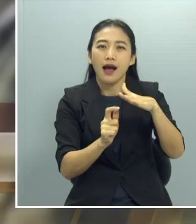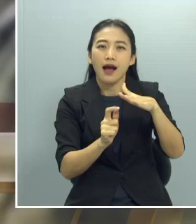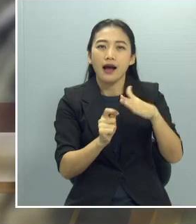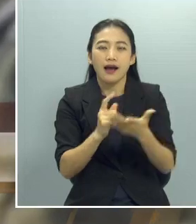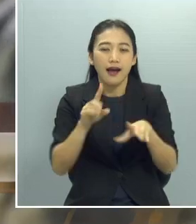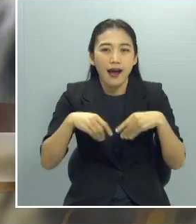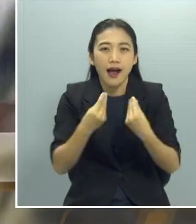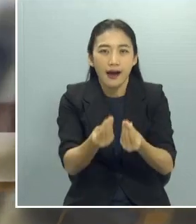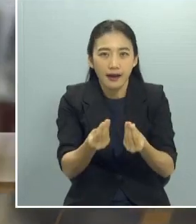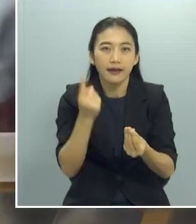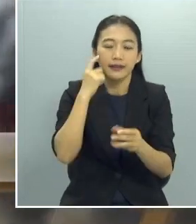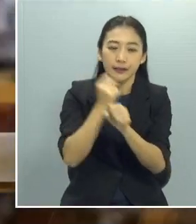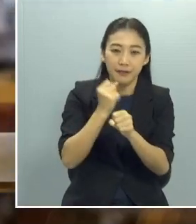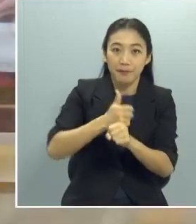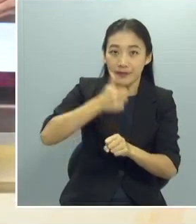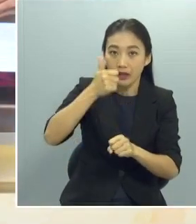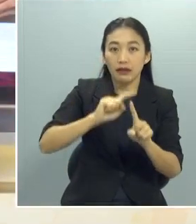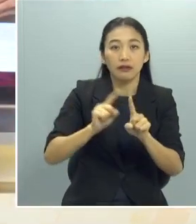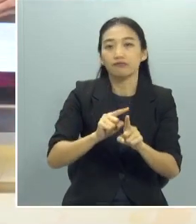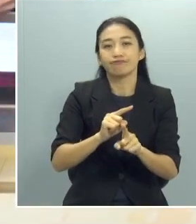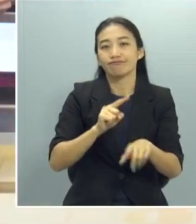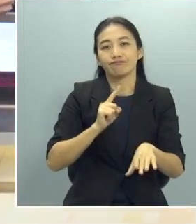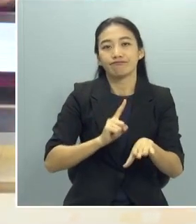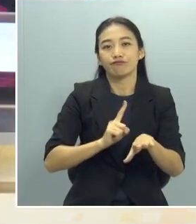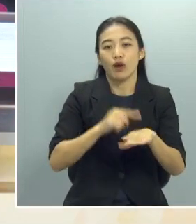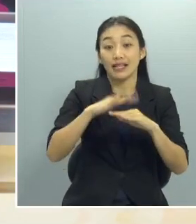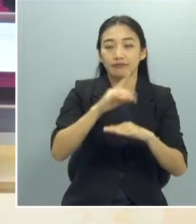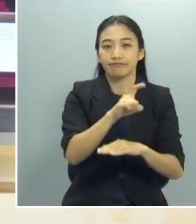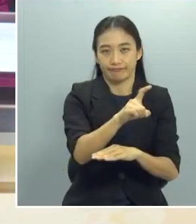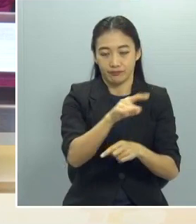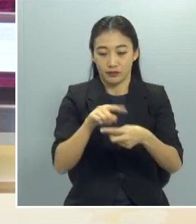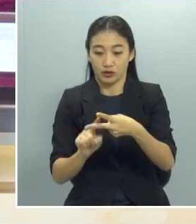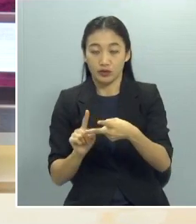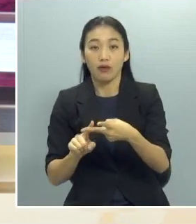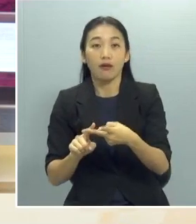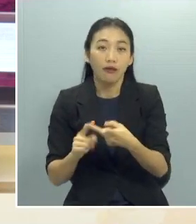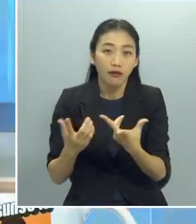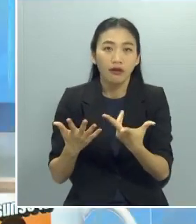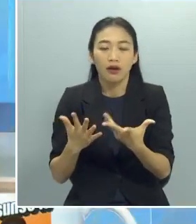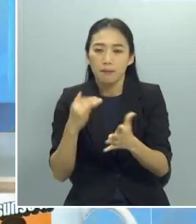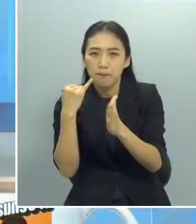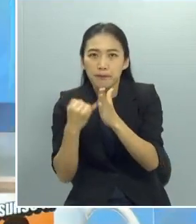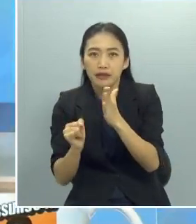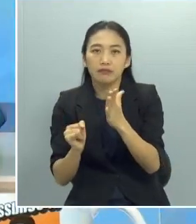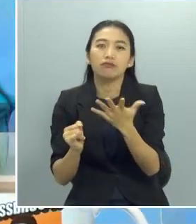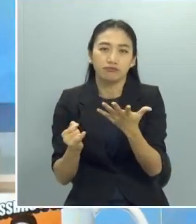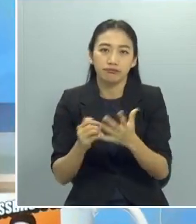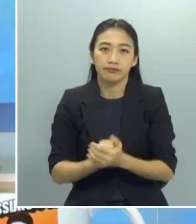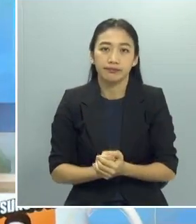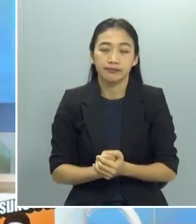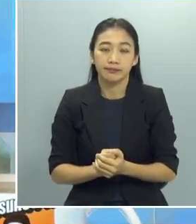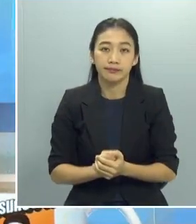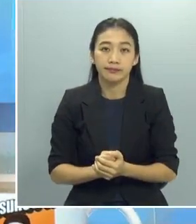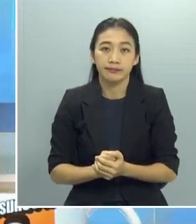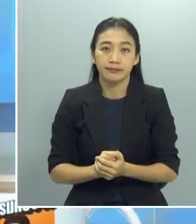ผมกอดต่อเนื่องมาเรื่องเศรษฐกิจเลยก็แล้วกันเมื่อวานนี้ที่ปรึกษาสมาคมธุรกิจเครื่องดื่มแอลกอฮอล์ไทยธนากรุ๊ปตาจิต